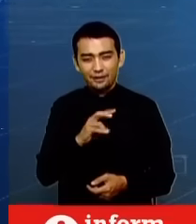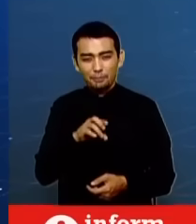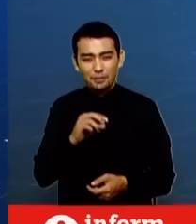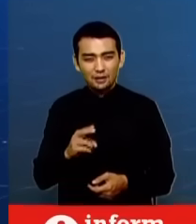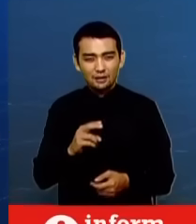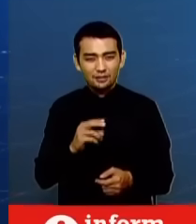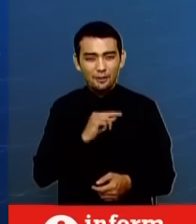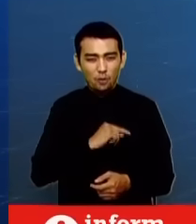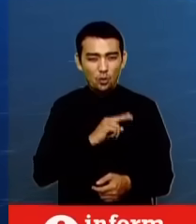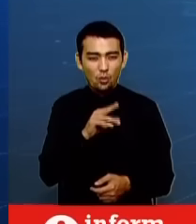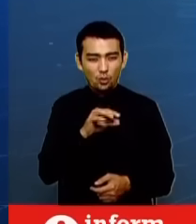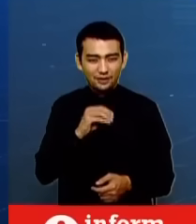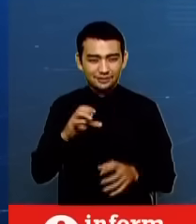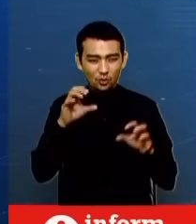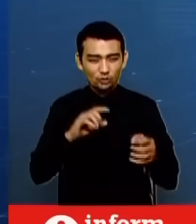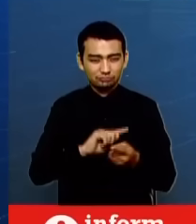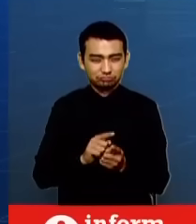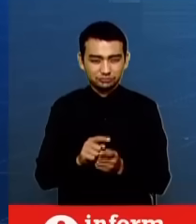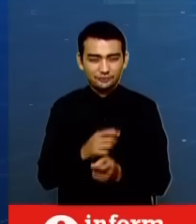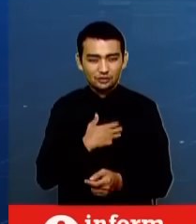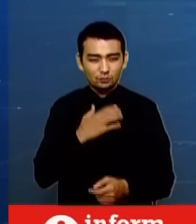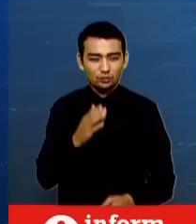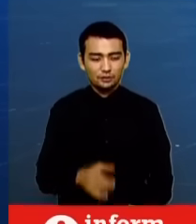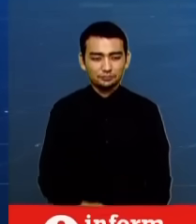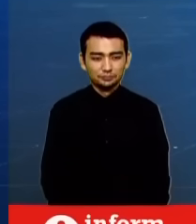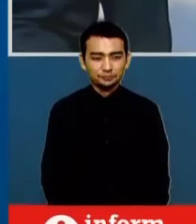қажетті түзетулер енгізілмек.